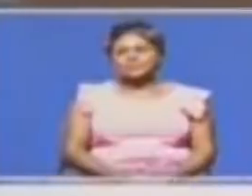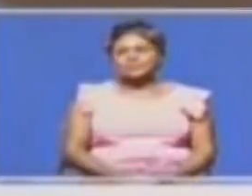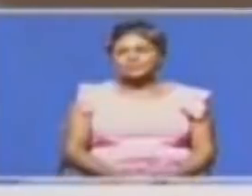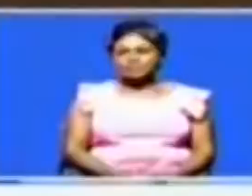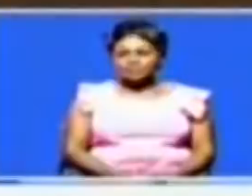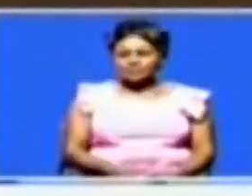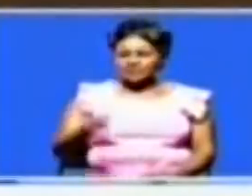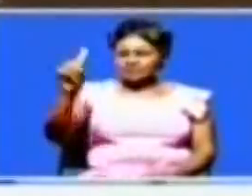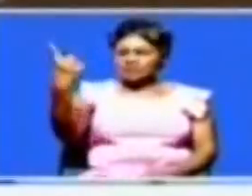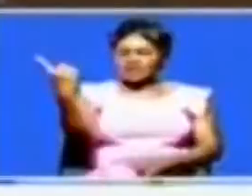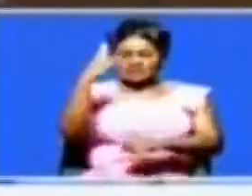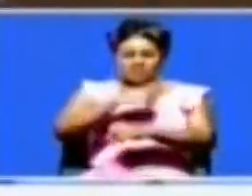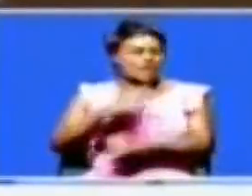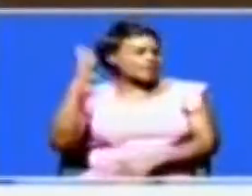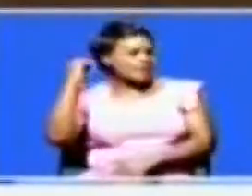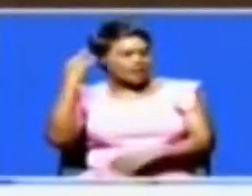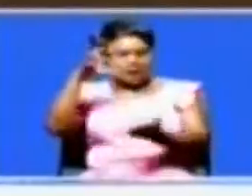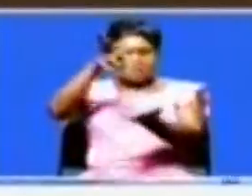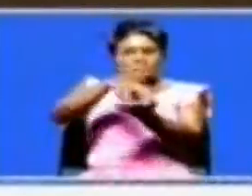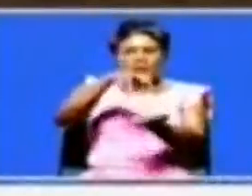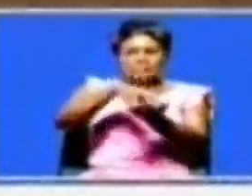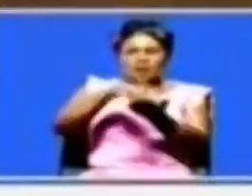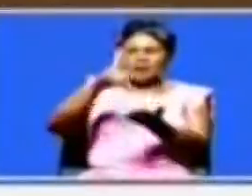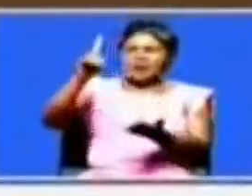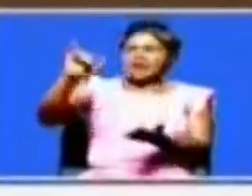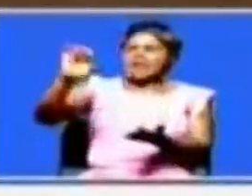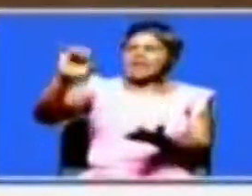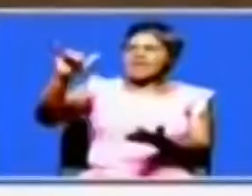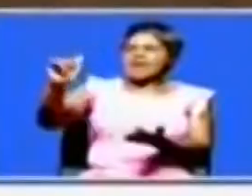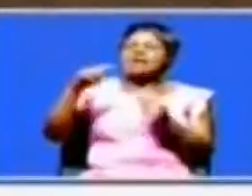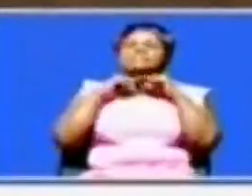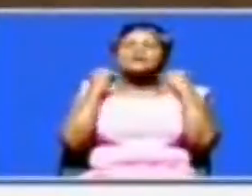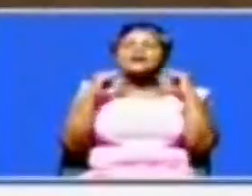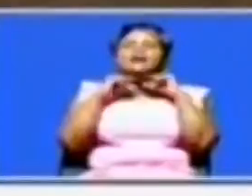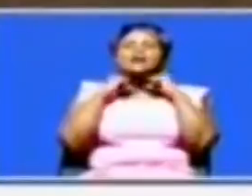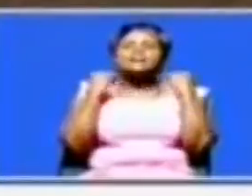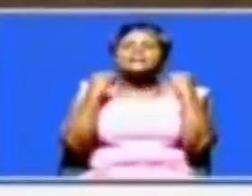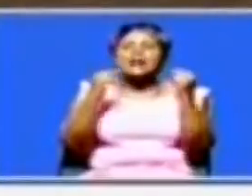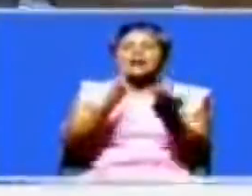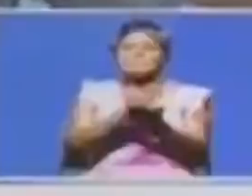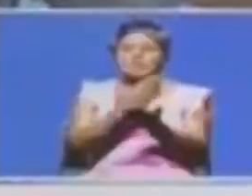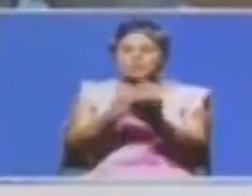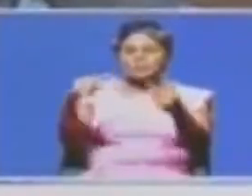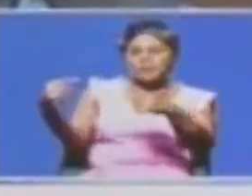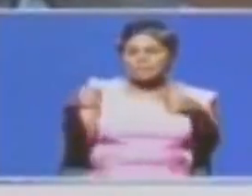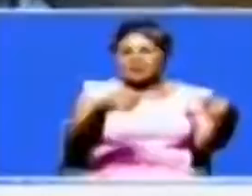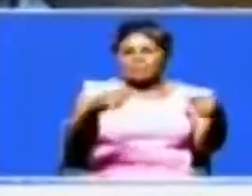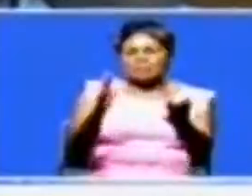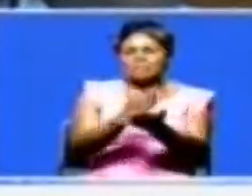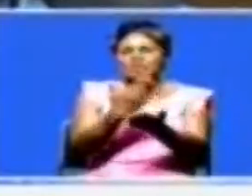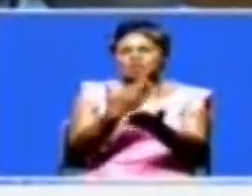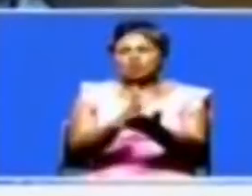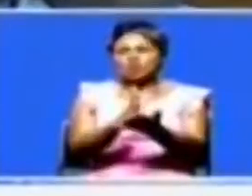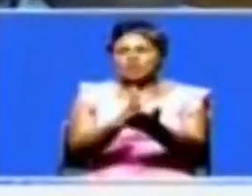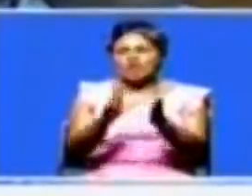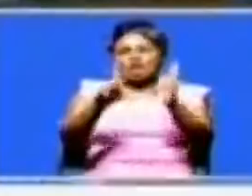Siku ya kwanza ya kusikizwa kwa kesi dhidi ya mhubiri tata Gilbert Deya ilianza kwa vuta ni kuvuta baina ya mkuu wa mashtaka Nicholas Mutuku na